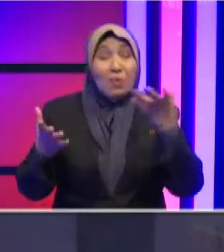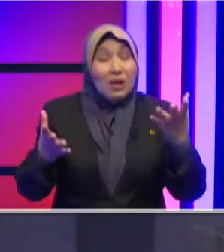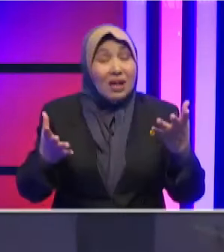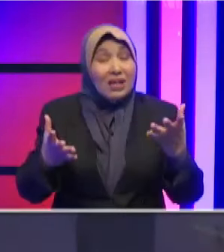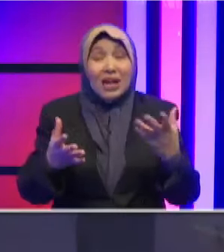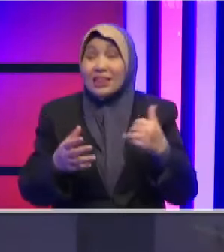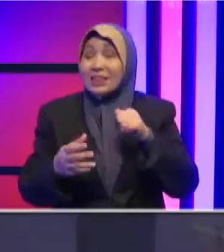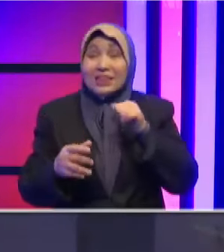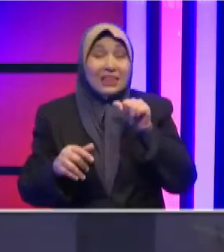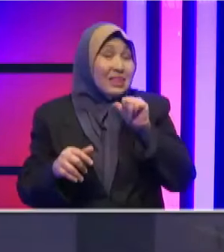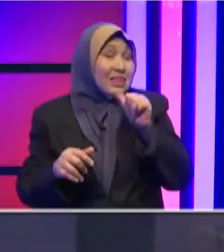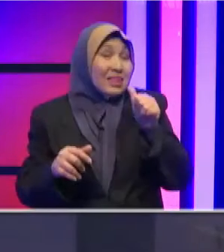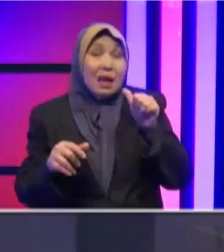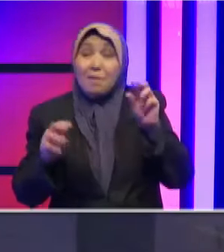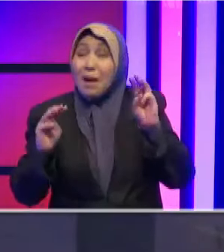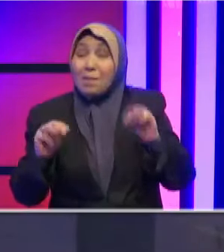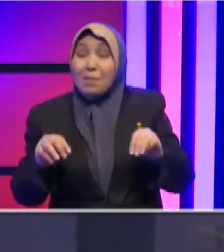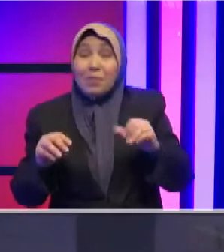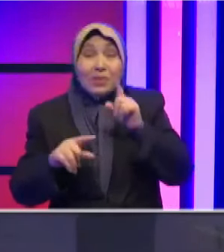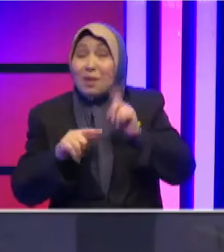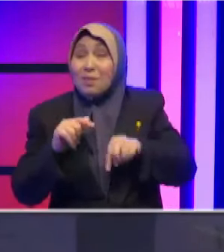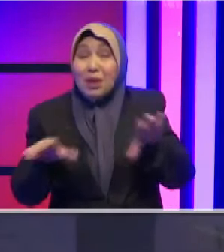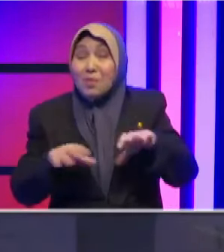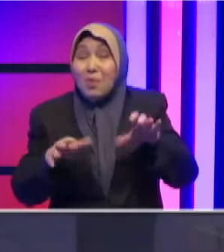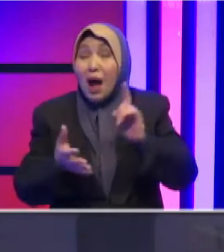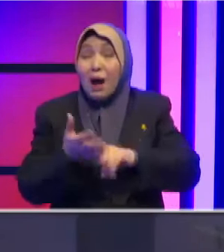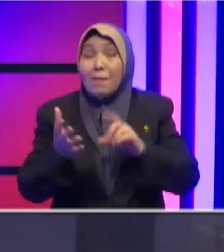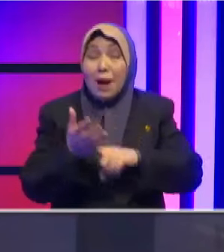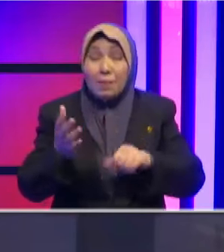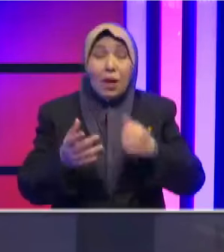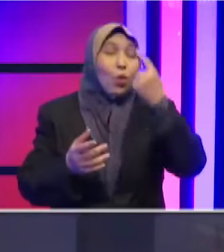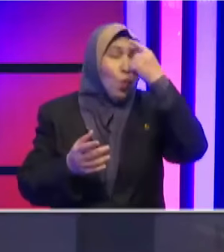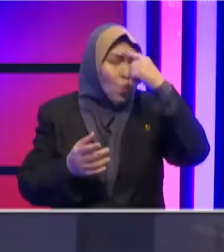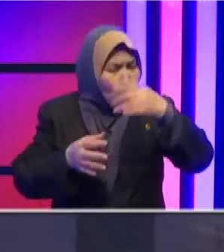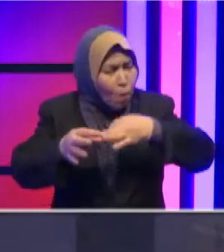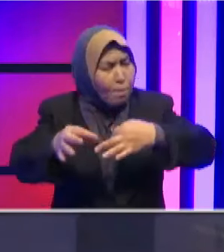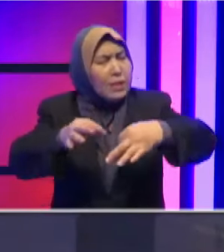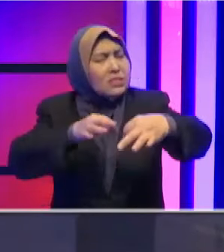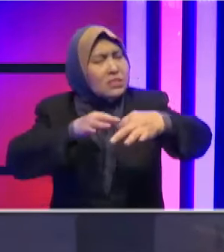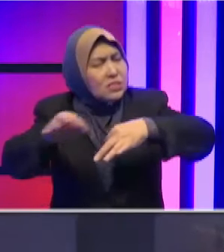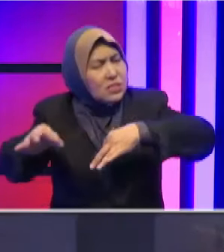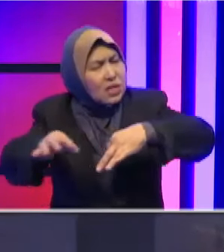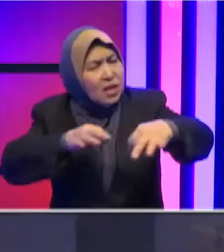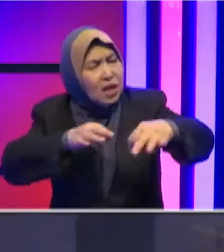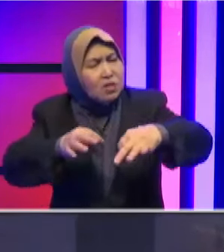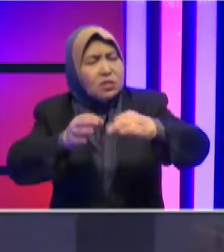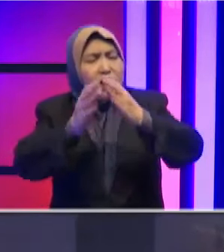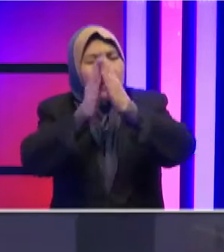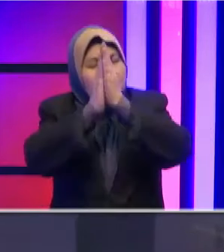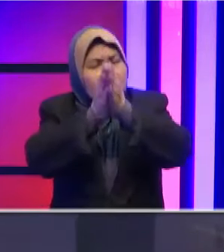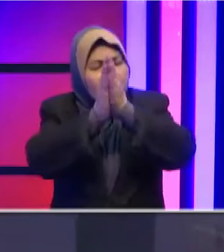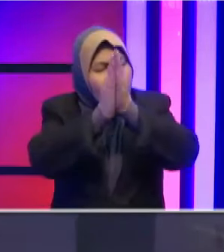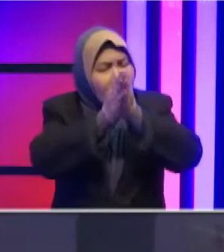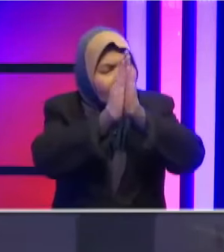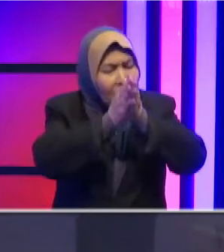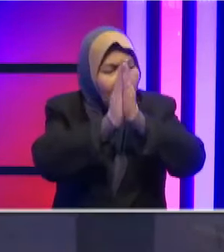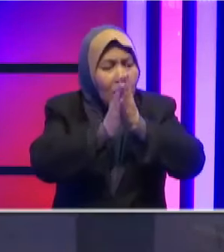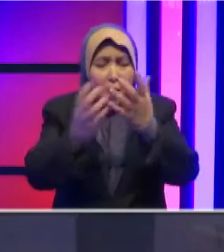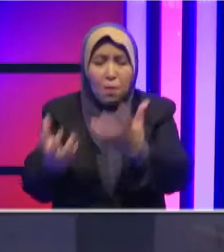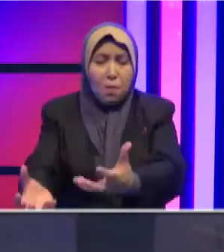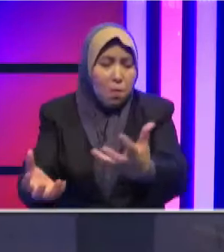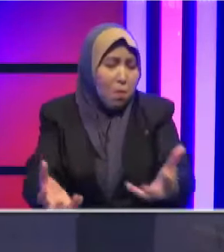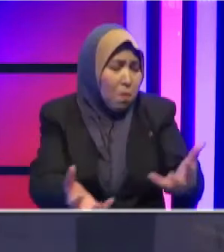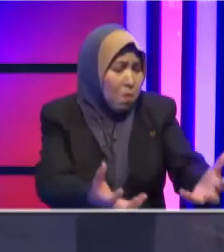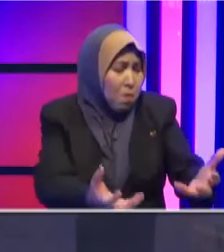tidak mampu untuk melakukan apa-apa yang pertama adalah untuk menjelaskan sembahan yang mereka sembah itu